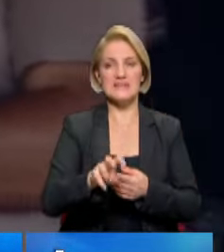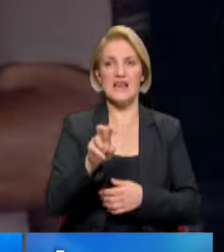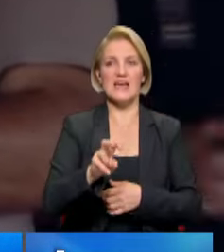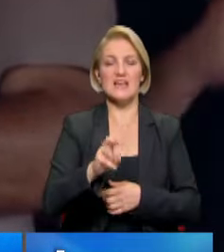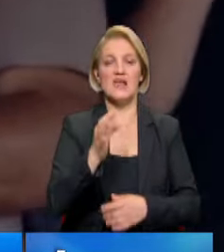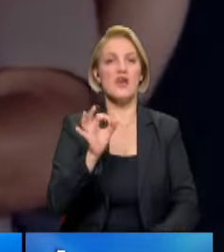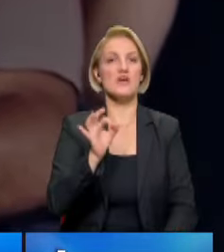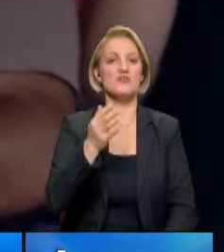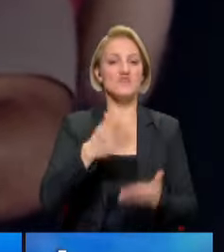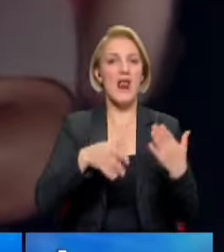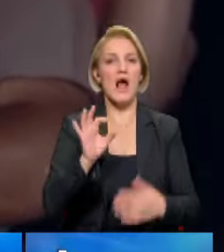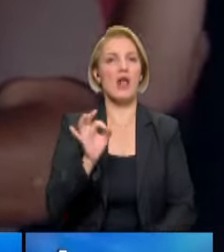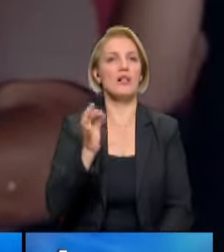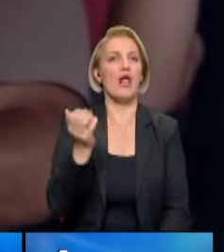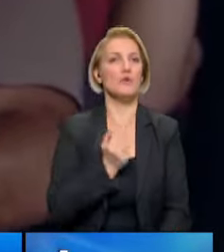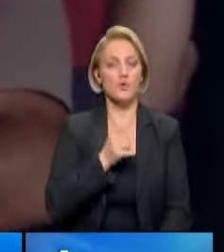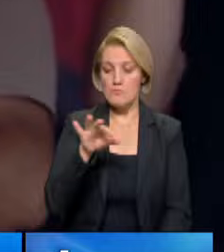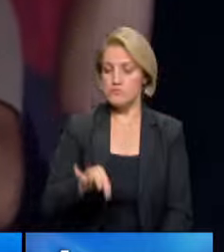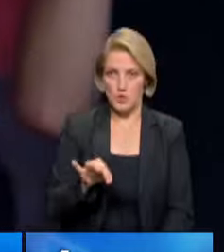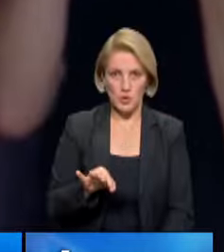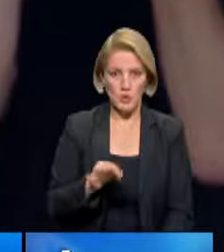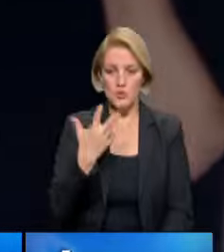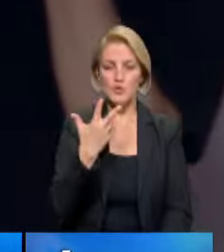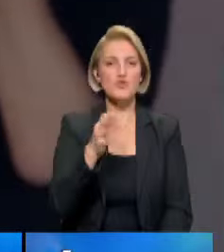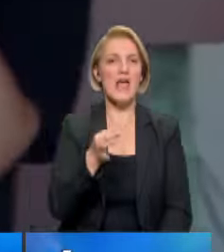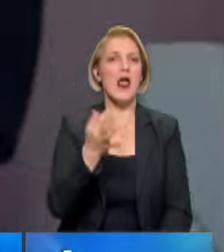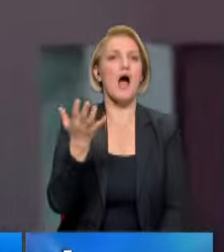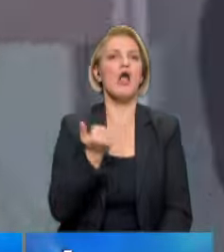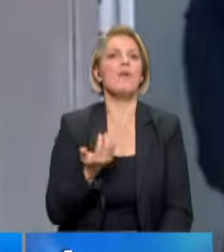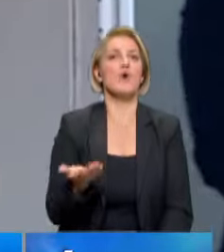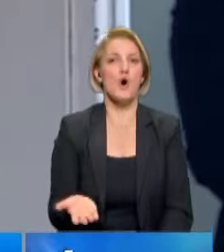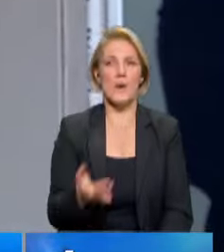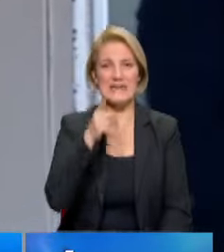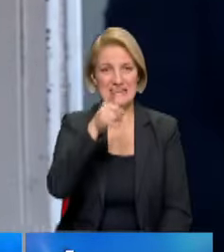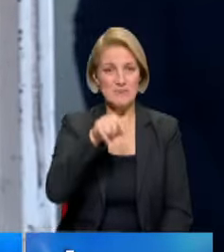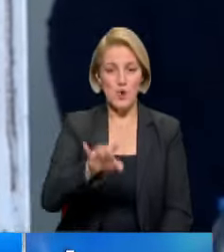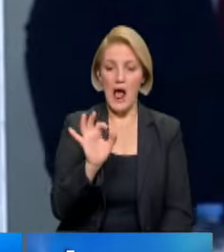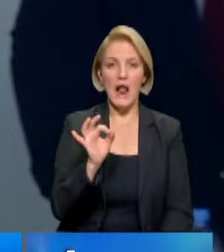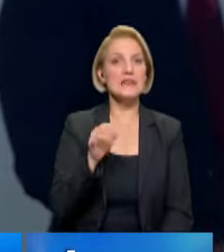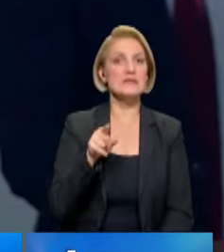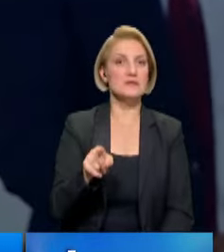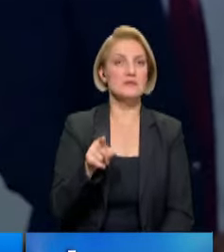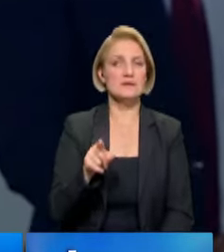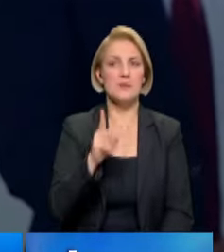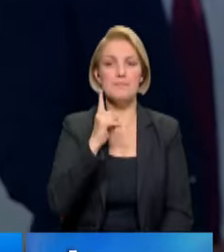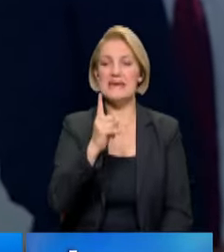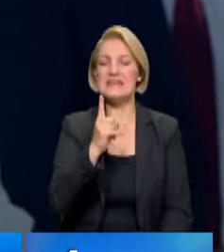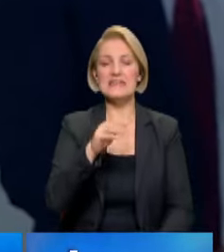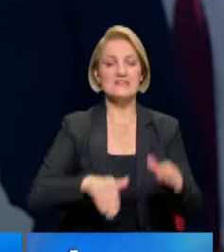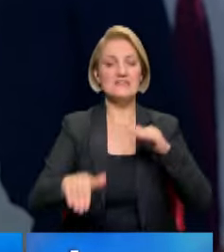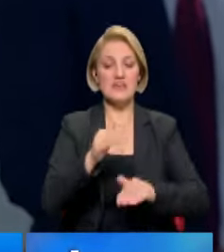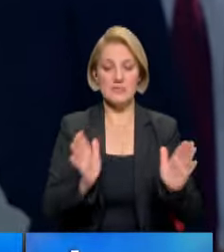8 çeyrek altın alıyordu. Bugün 3 çeyrek alamıyor. Siz bu altınları bir